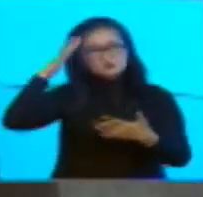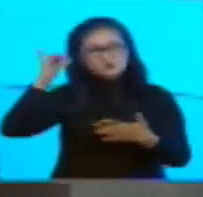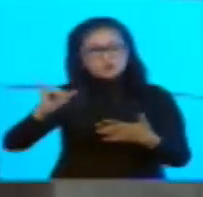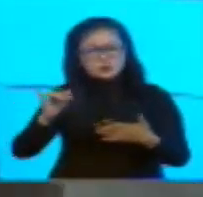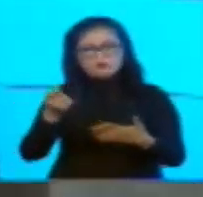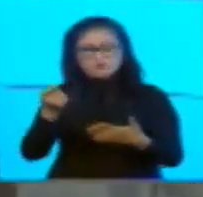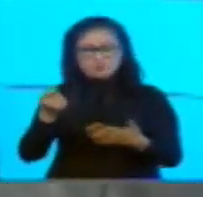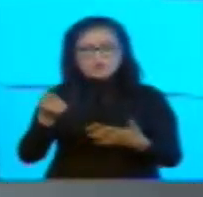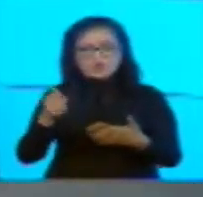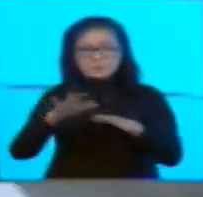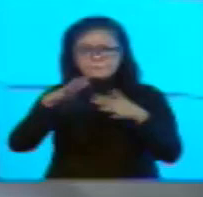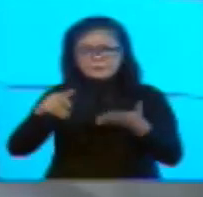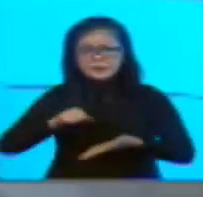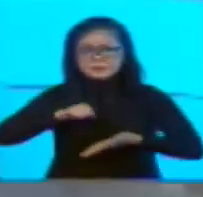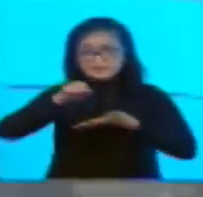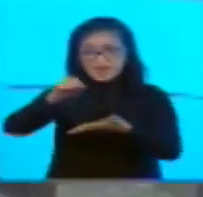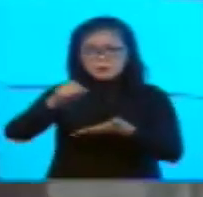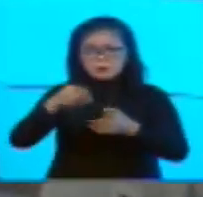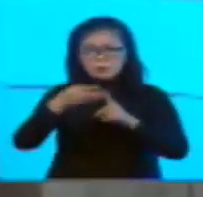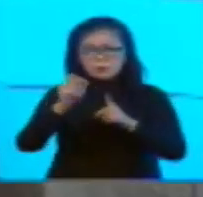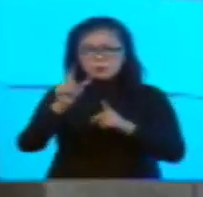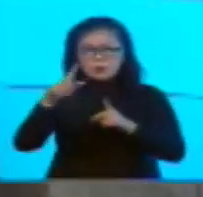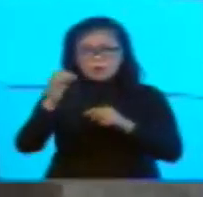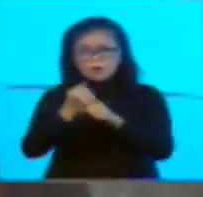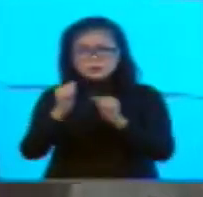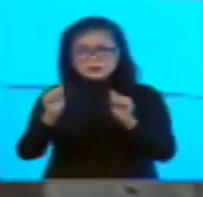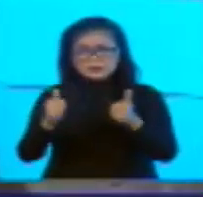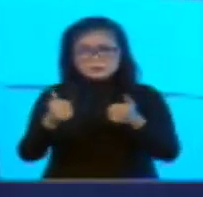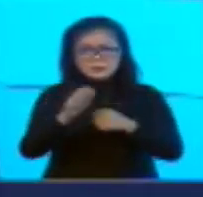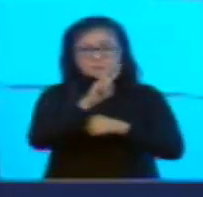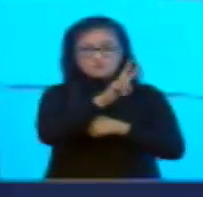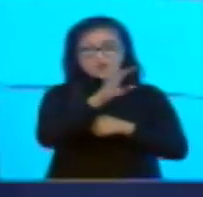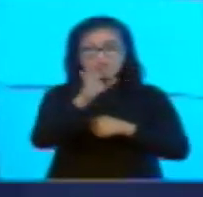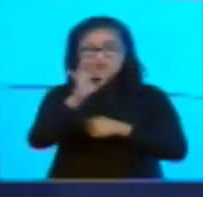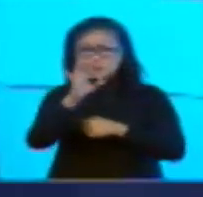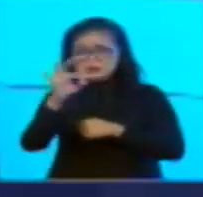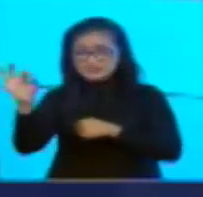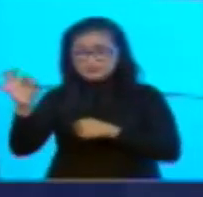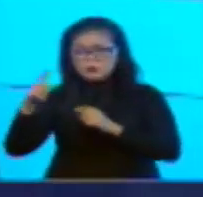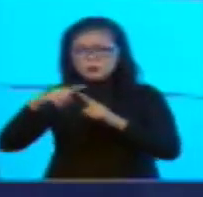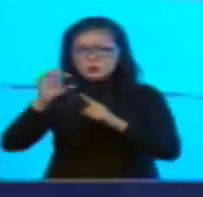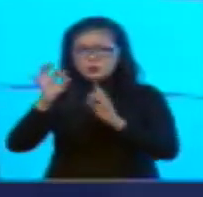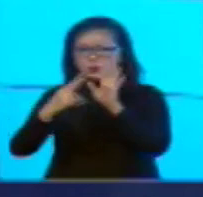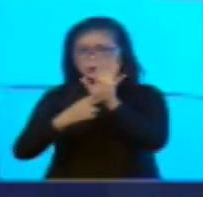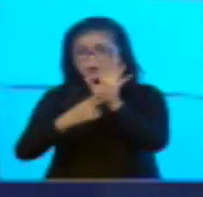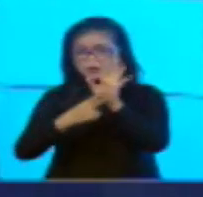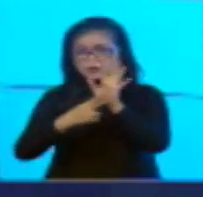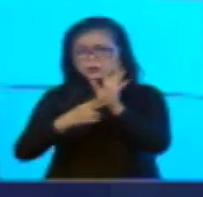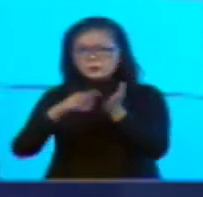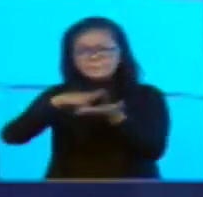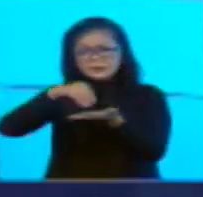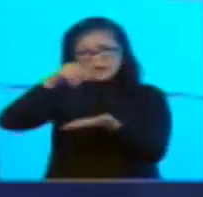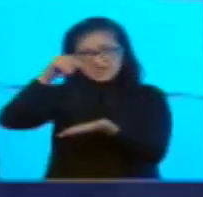Untuk paket sembako, Bulog telah menyiapkan 200 ribu ton beras yang akan dibagikan ke warga. Sementara untuk paket